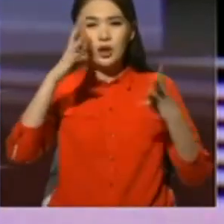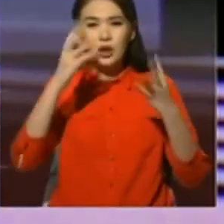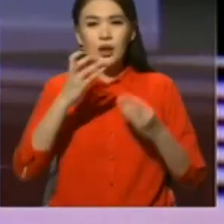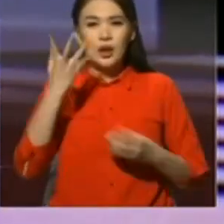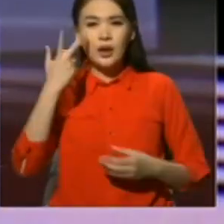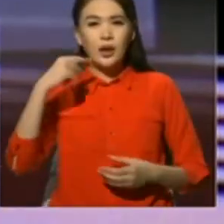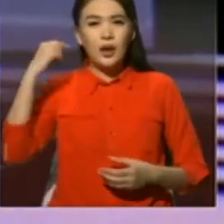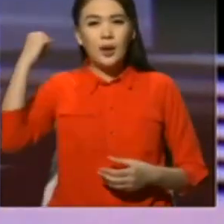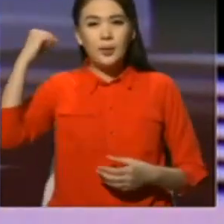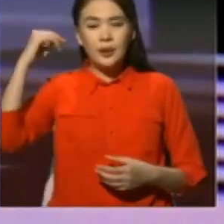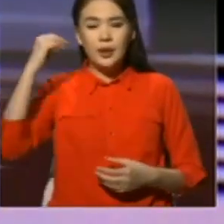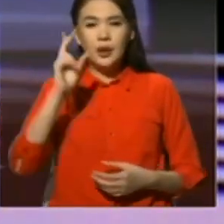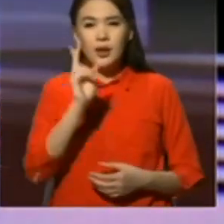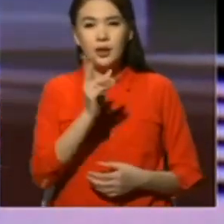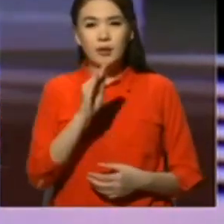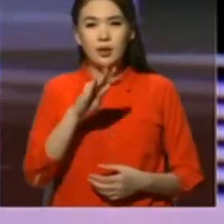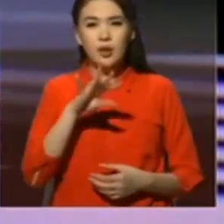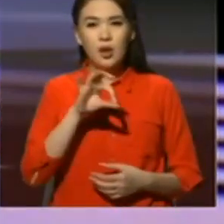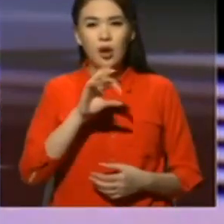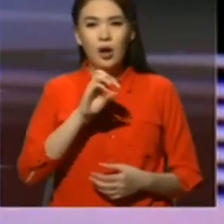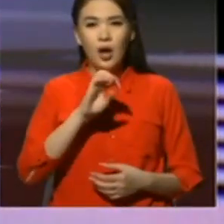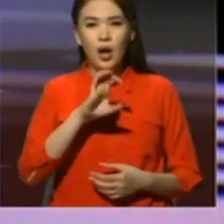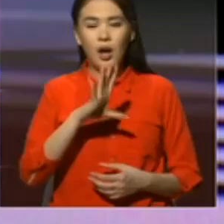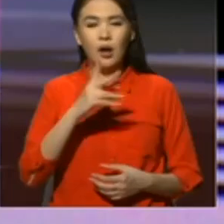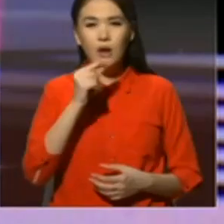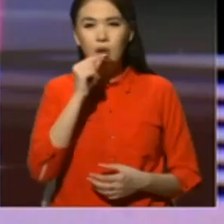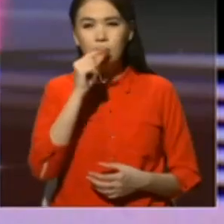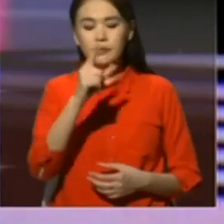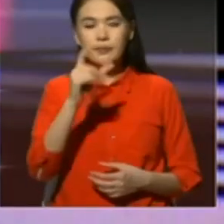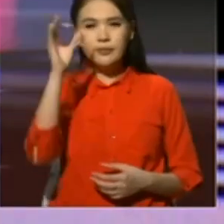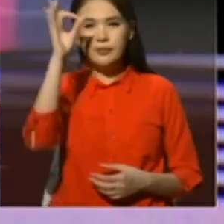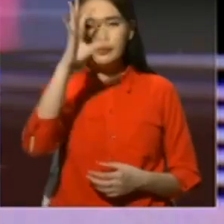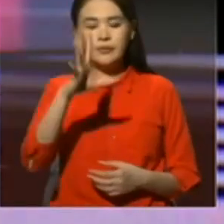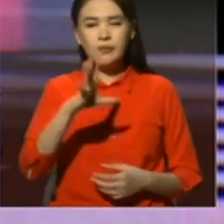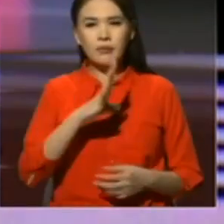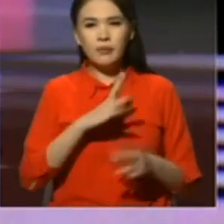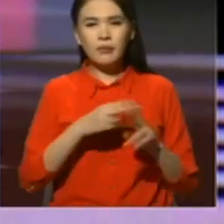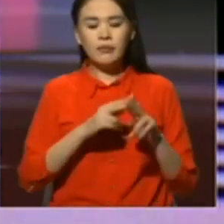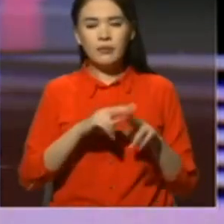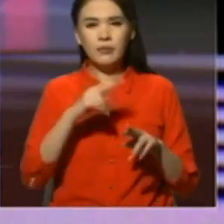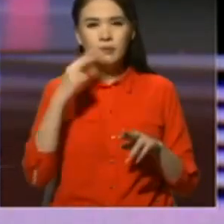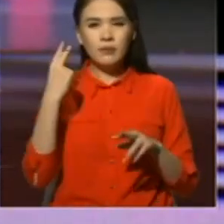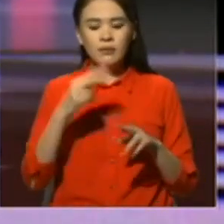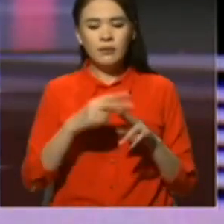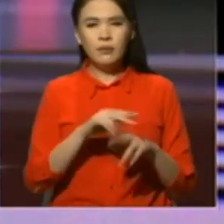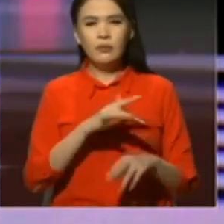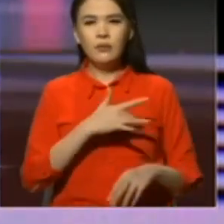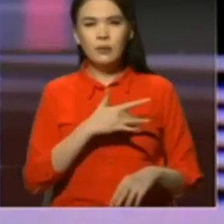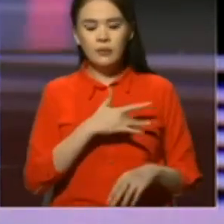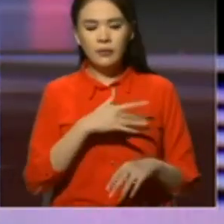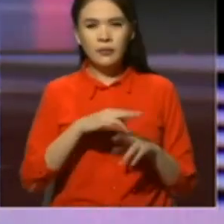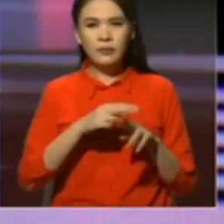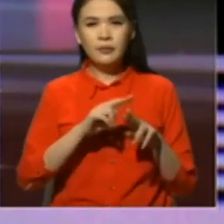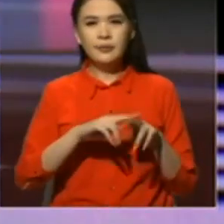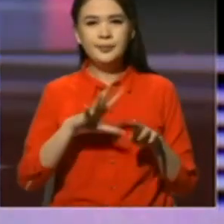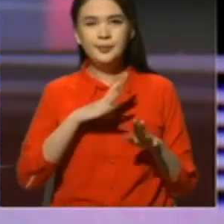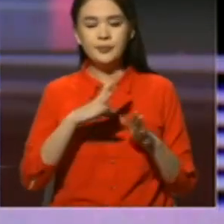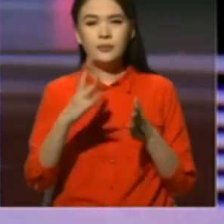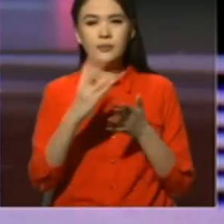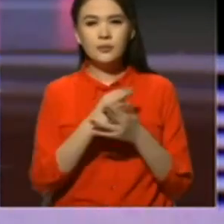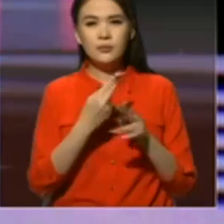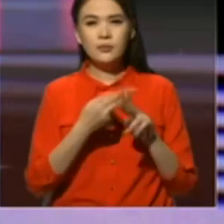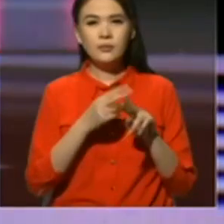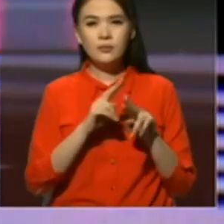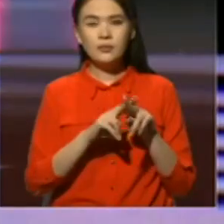президентіміз Қасым Жомарт Кемелұлы мынау ауызашарда бір кереметтей мен өзі жүрегіме батқан сөз. Бұл